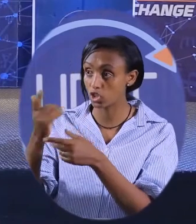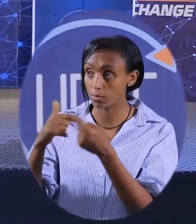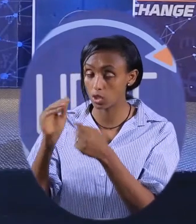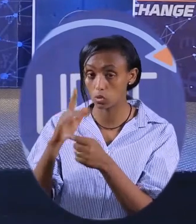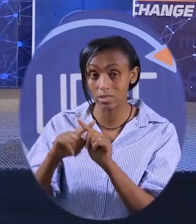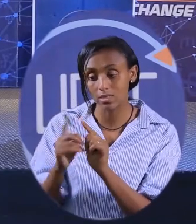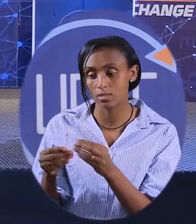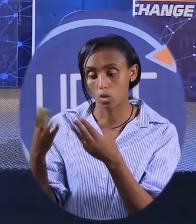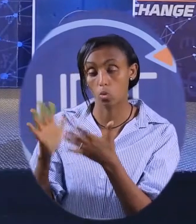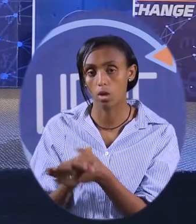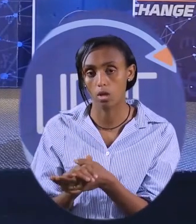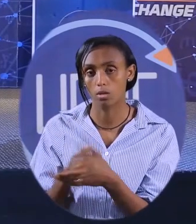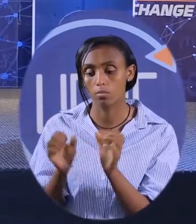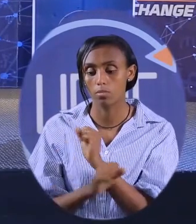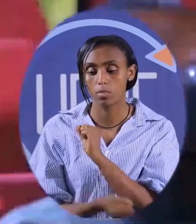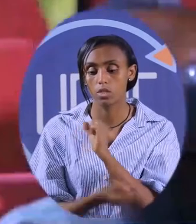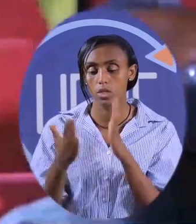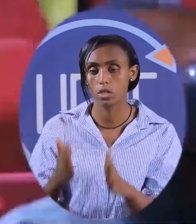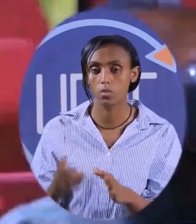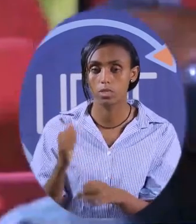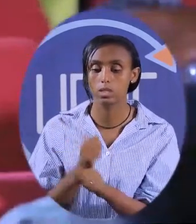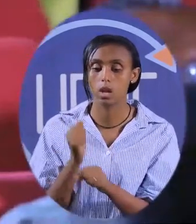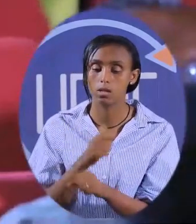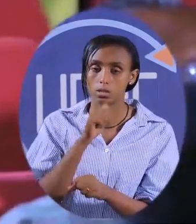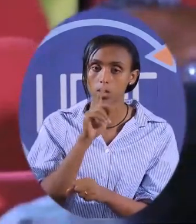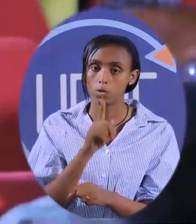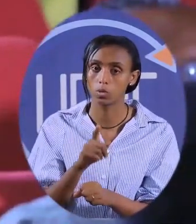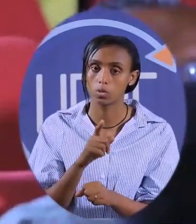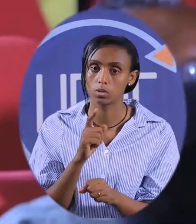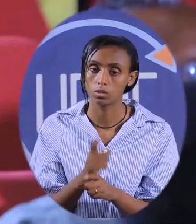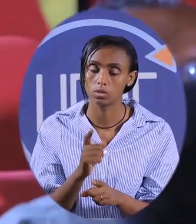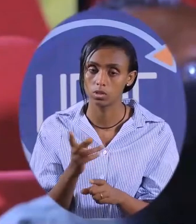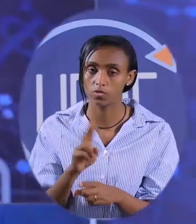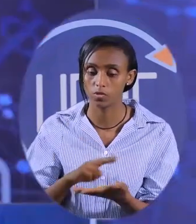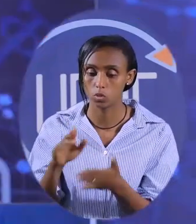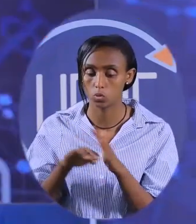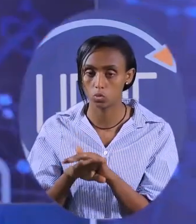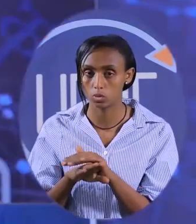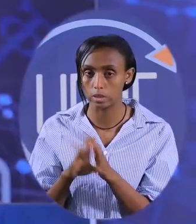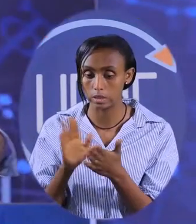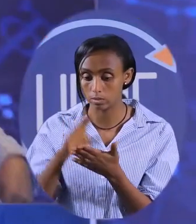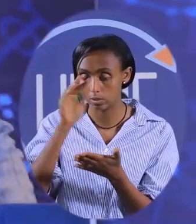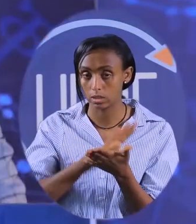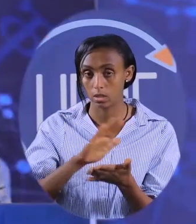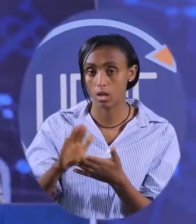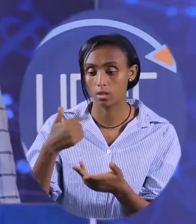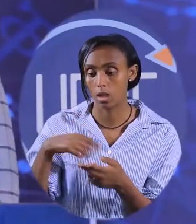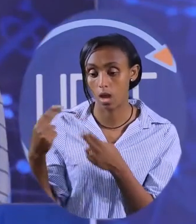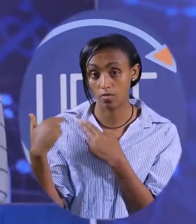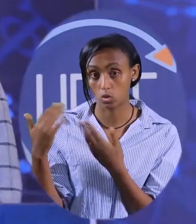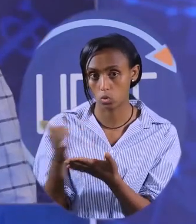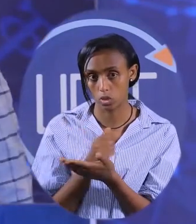ዲቤት እያደረግን ያለ ነው። እና መሰረታዊ ስራ ስላልተሰራ ነው። ኦፍኮርስ ዩኒቨርሲቲ ለትምህርት ጥራት ኃላፊነት እንወስዳለን፣ ግን ስራ ላልገባ